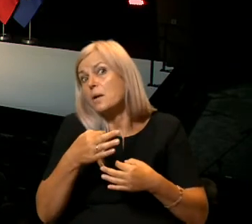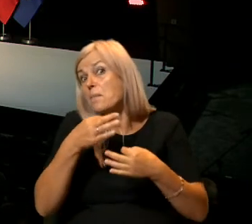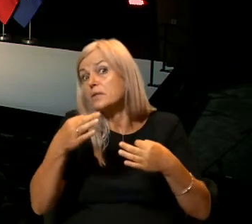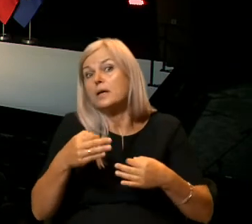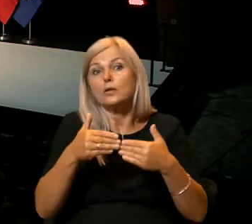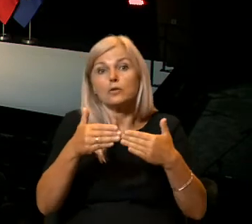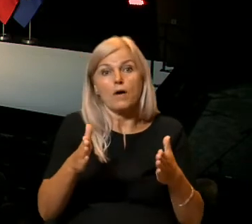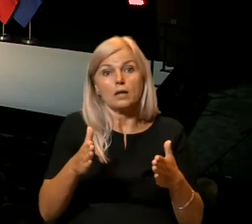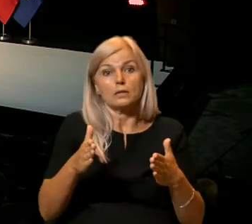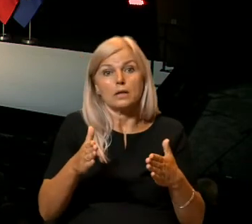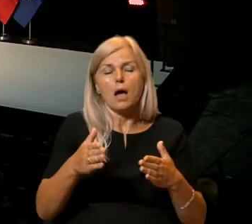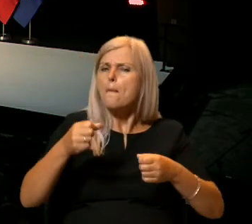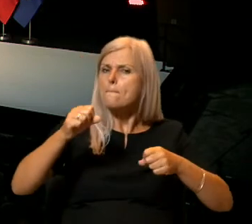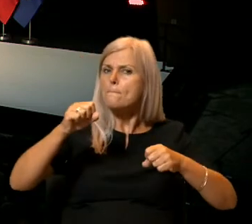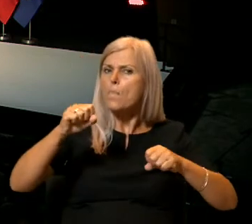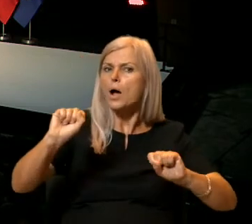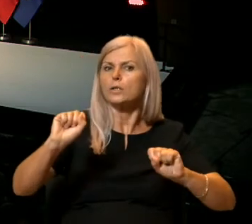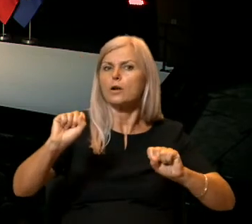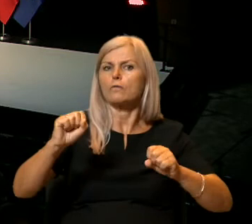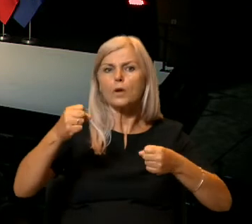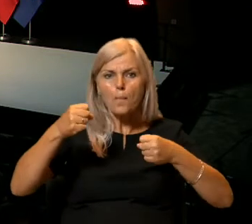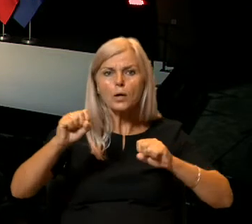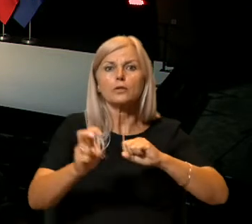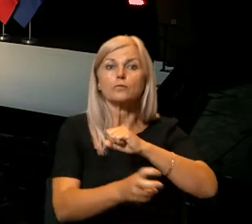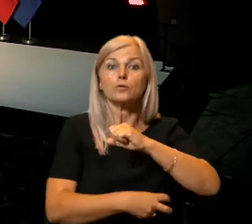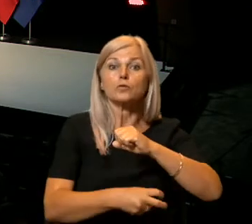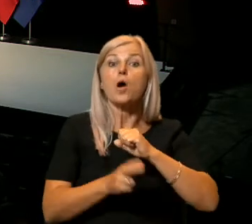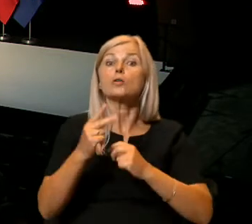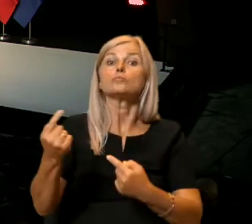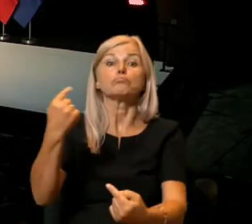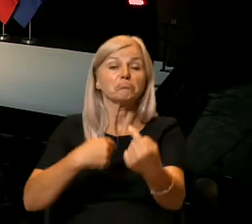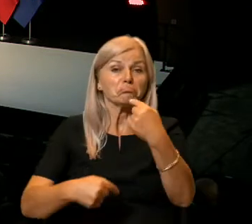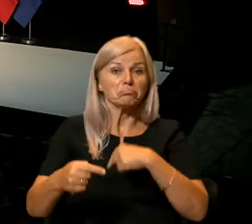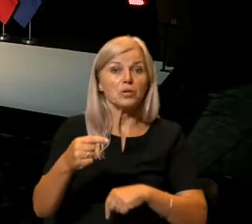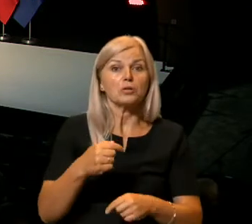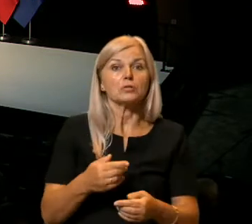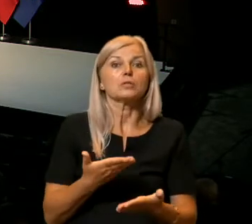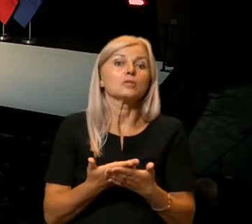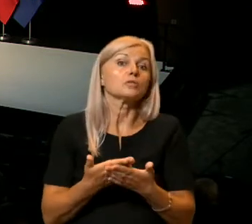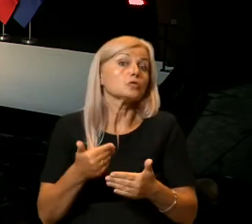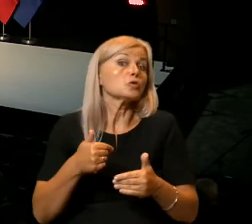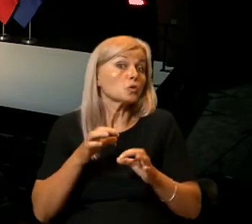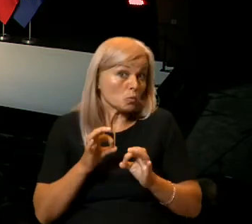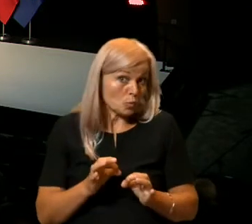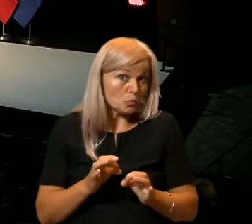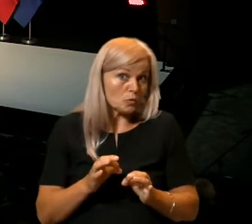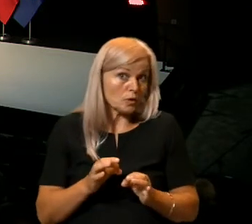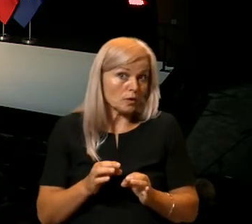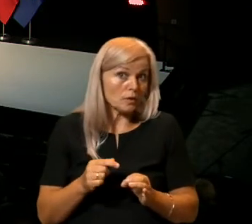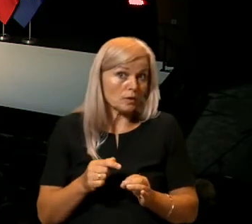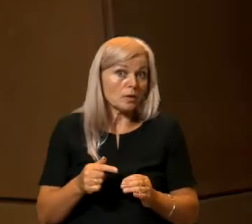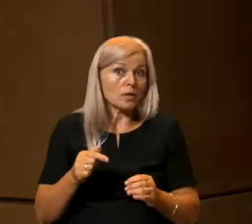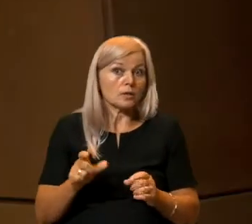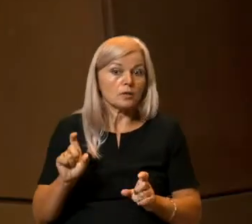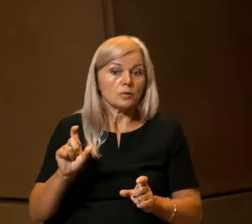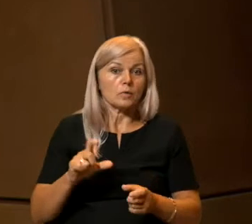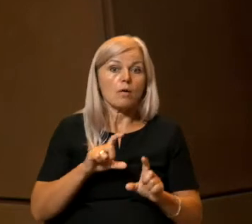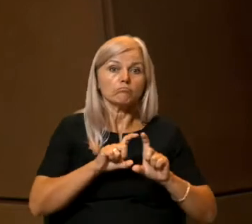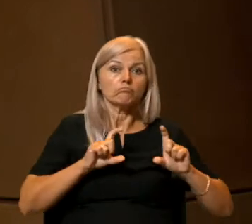Bohaterom sierpnia, którzy są dzisiaj tutaj z nami, dzięki którym możemy być i tutaj, w ogóle w Europejskim